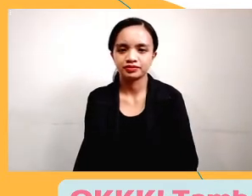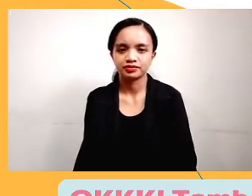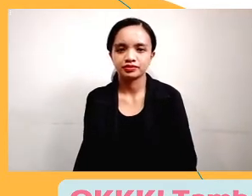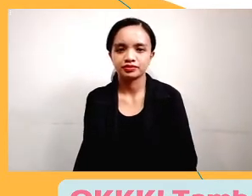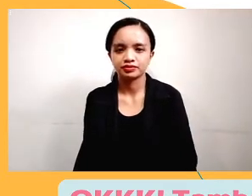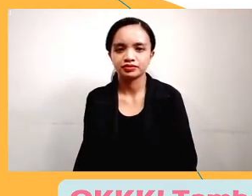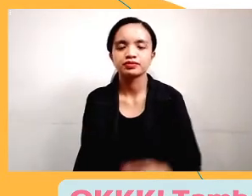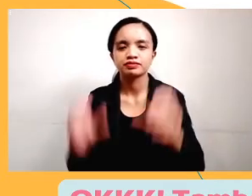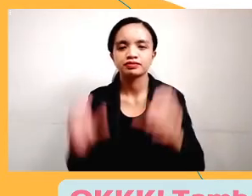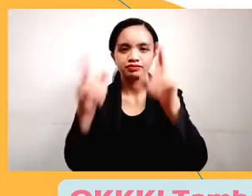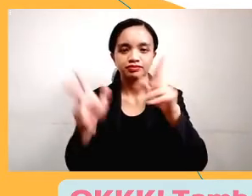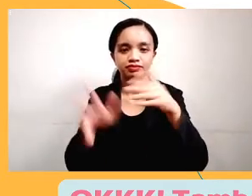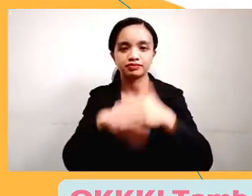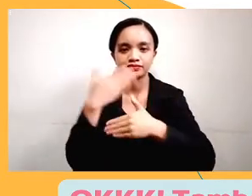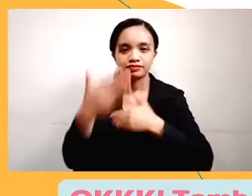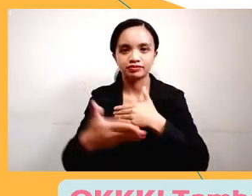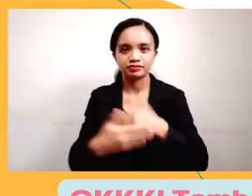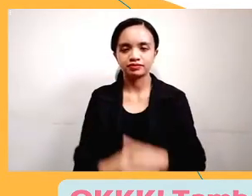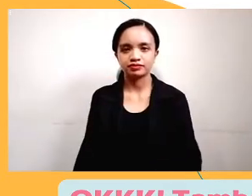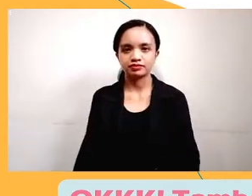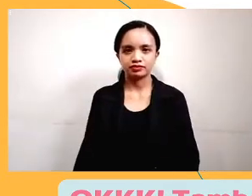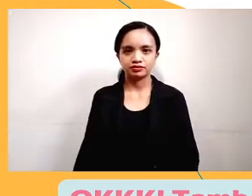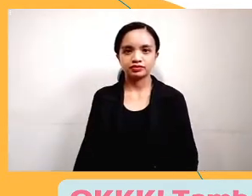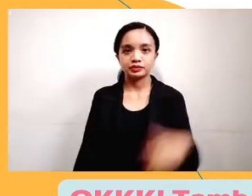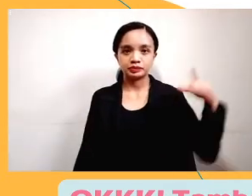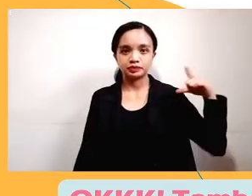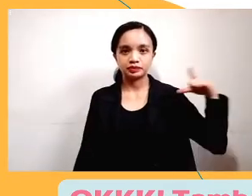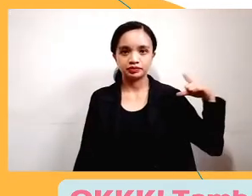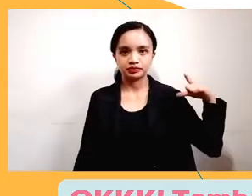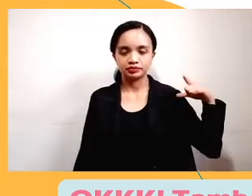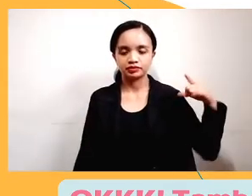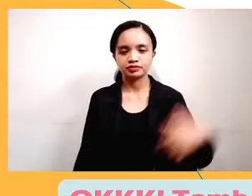Okay, pabila naman. And, kaliwa.